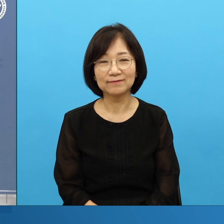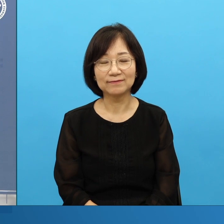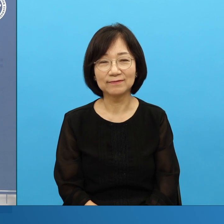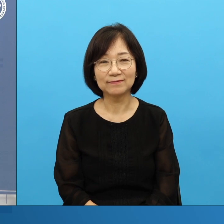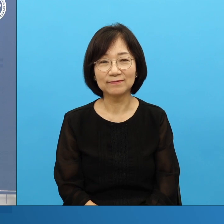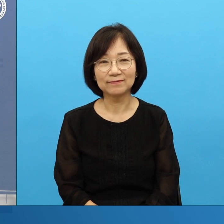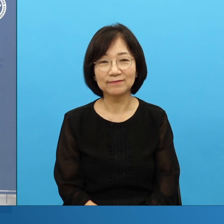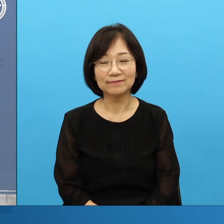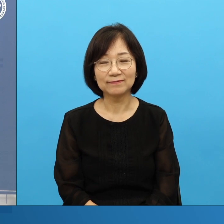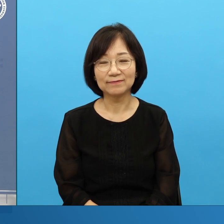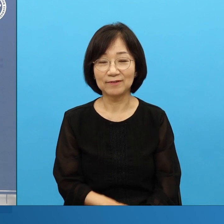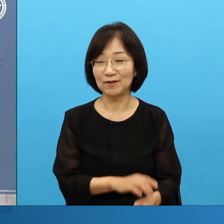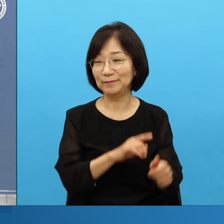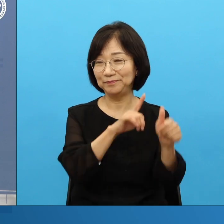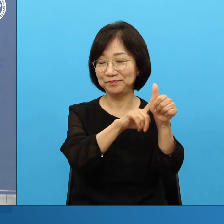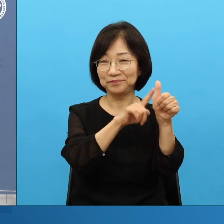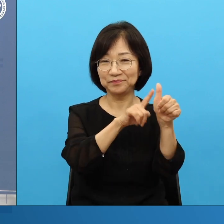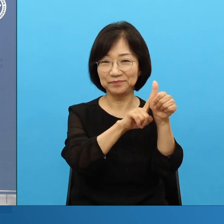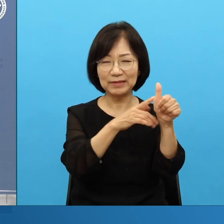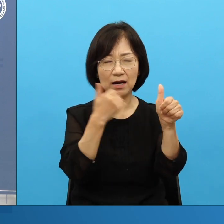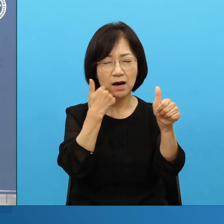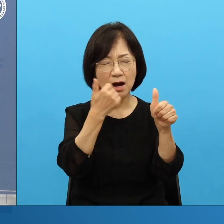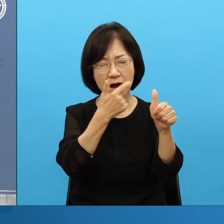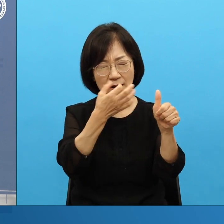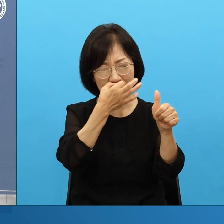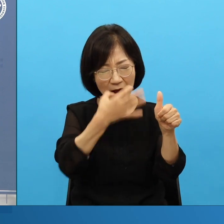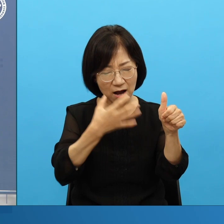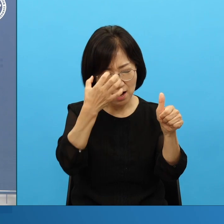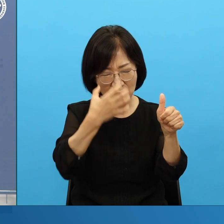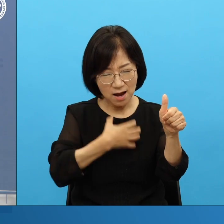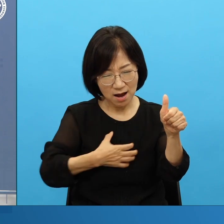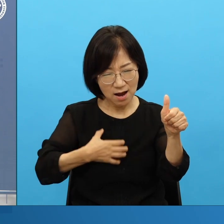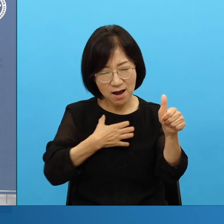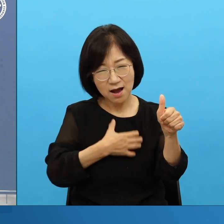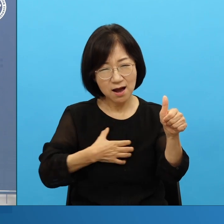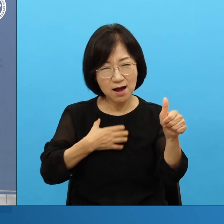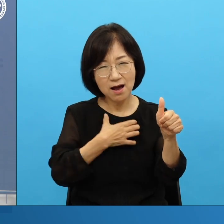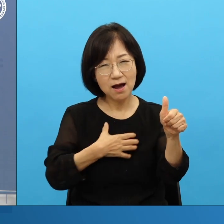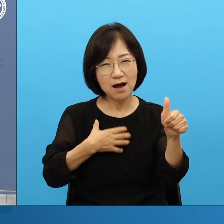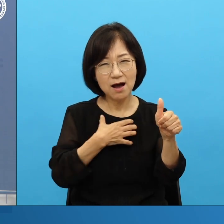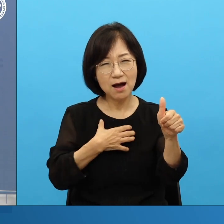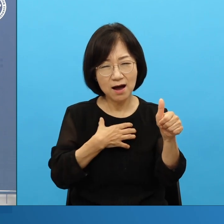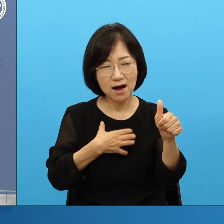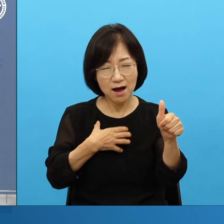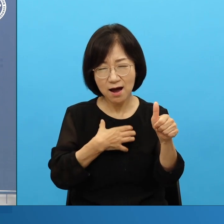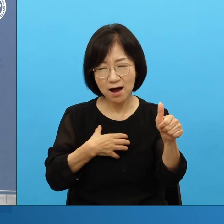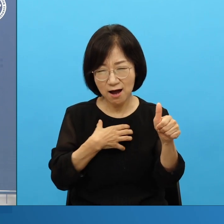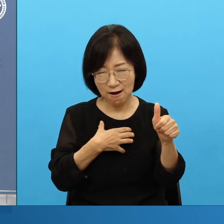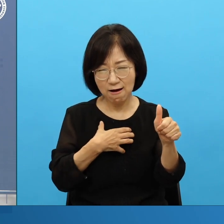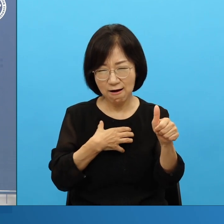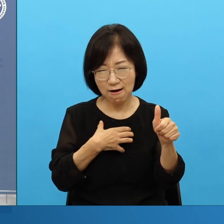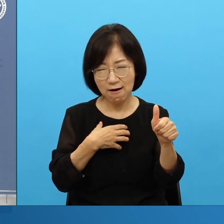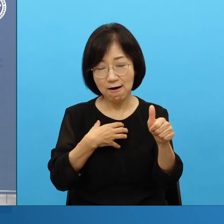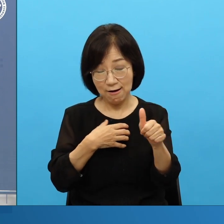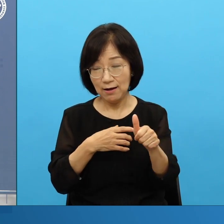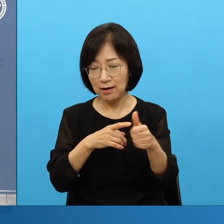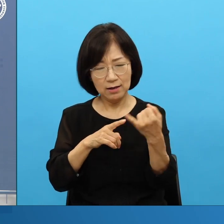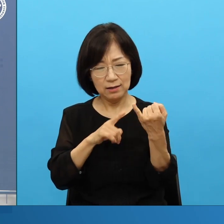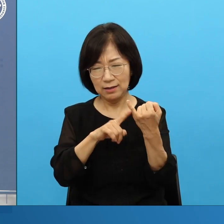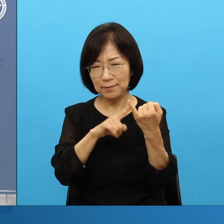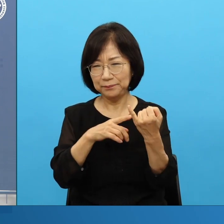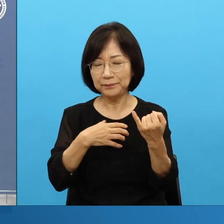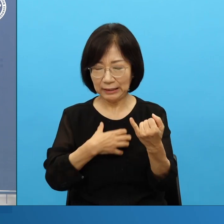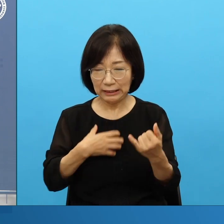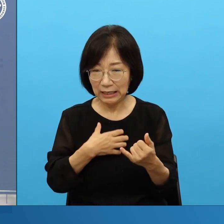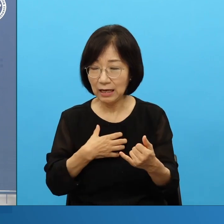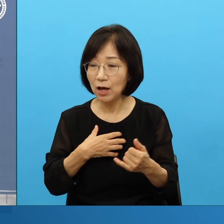아는 친척이 준 건데 그걸 안약이라고 줬는데 두 눈이 가버린 거예요. And as you know very well, a relative